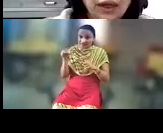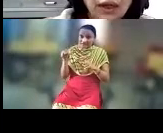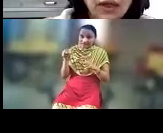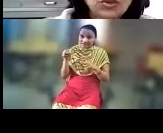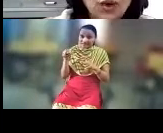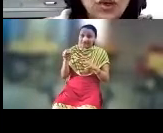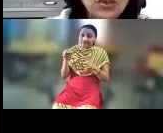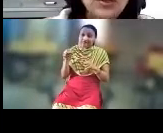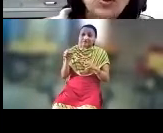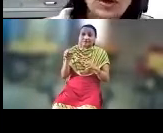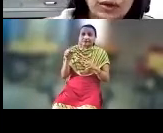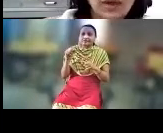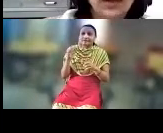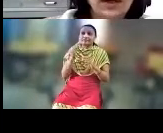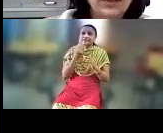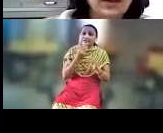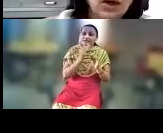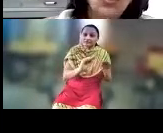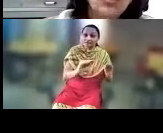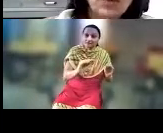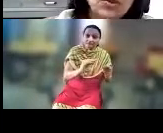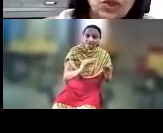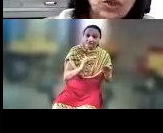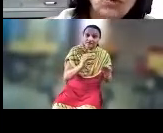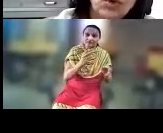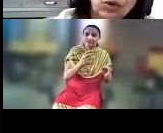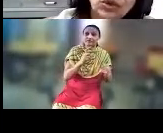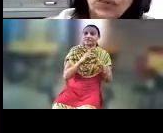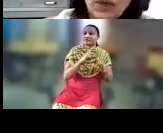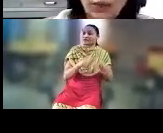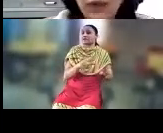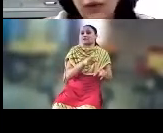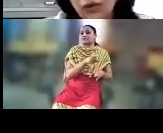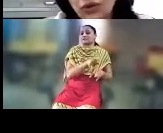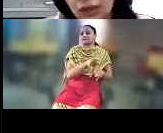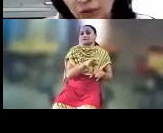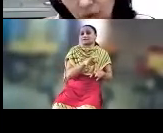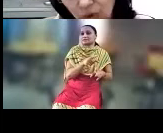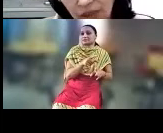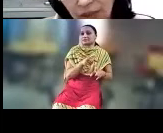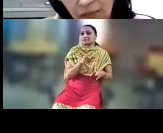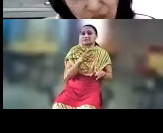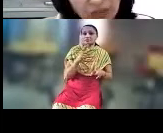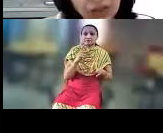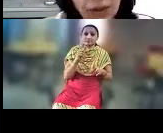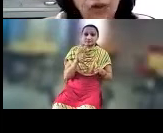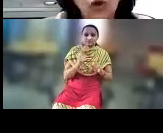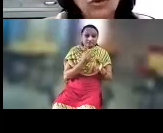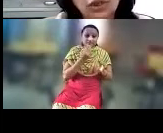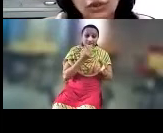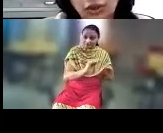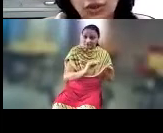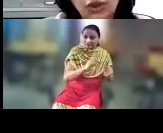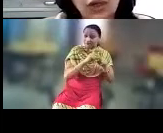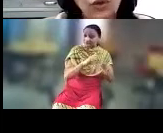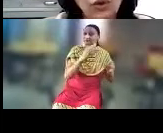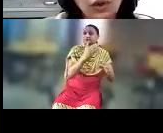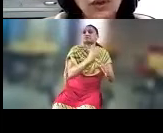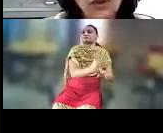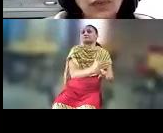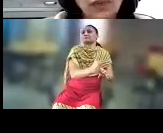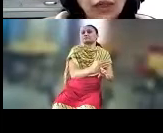की सुरक्षा को खतरा है और बच्चे को वो उस वक्त पे उस खतरों से बचा सकें और उसकी सुरक्षा